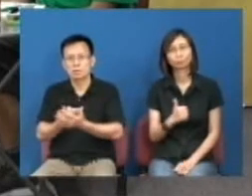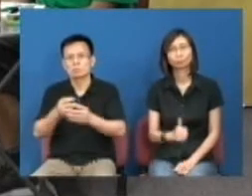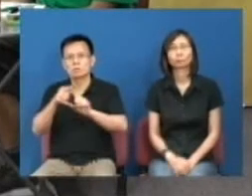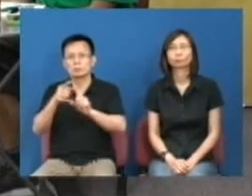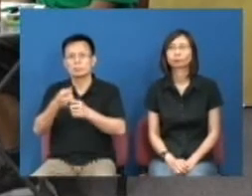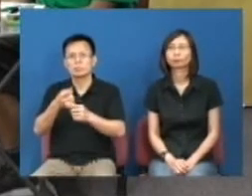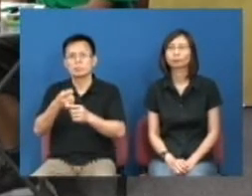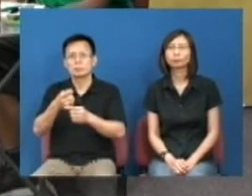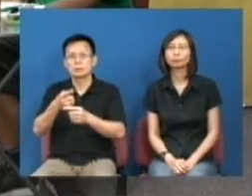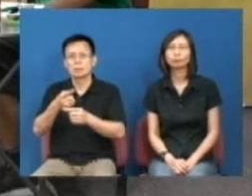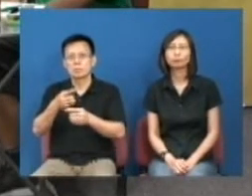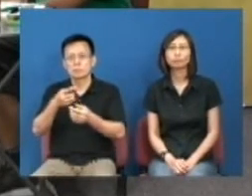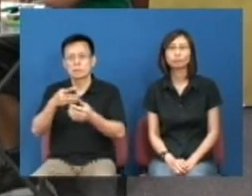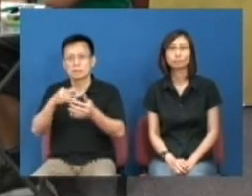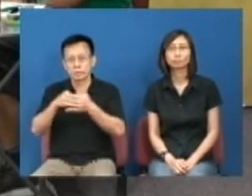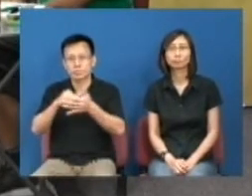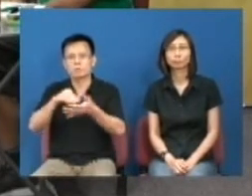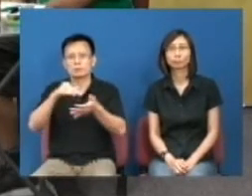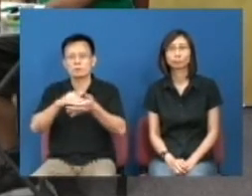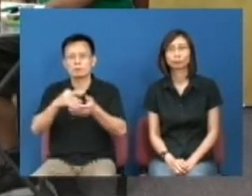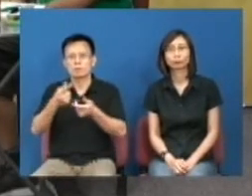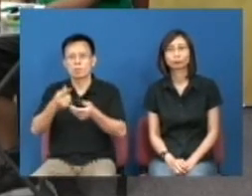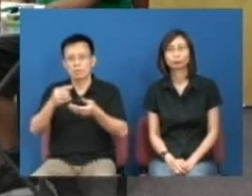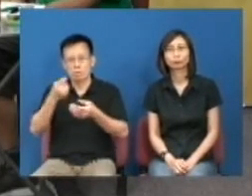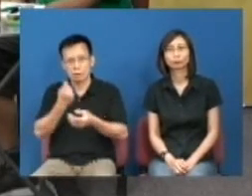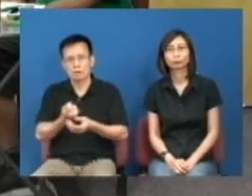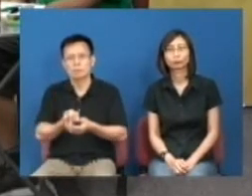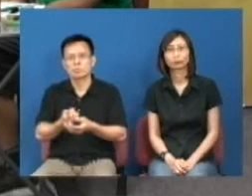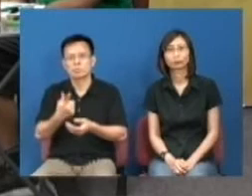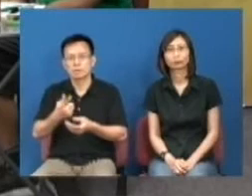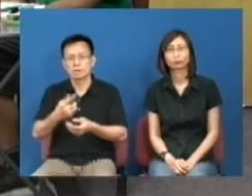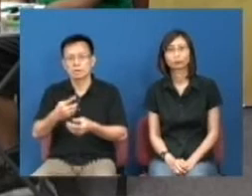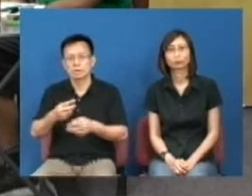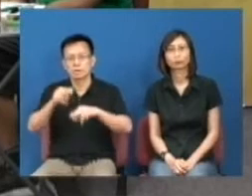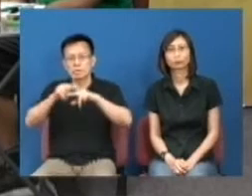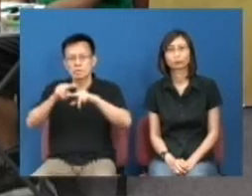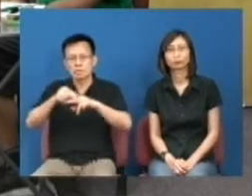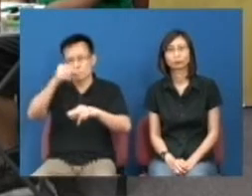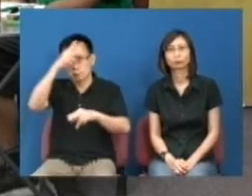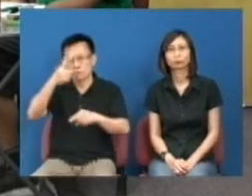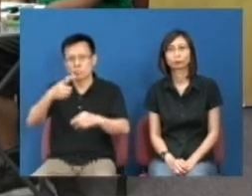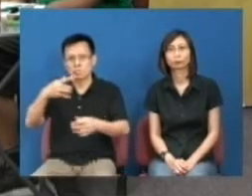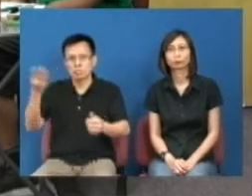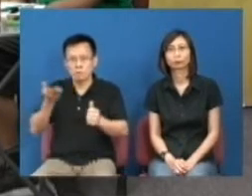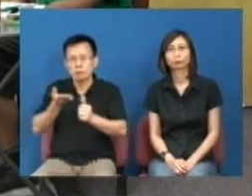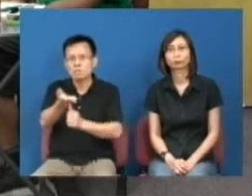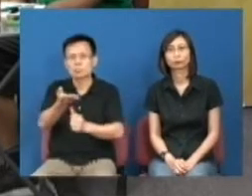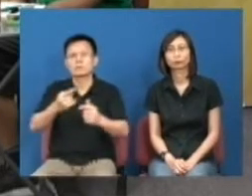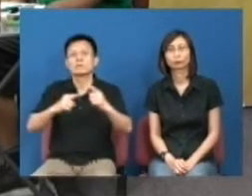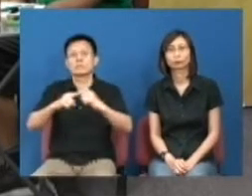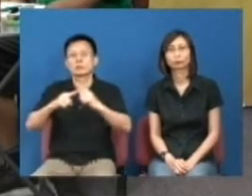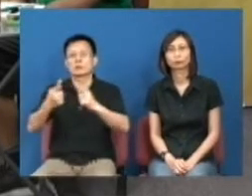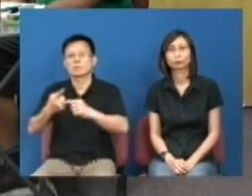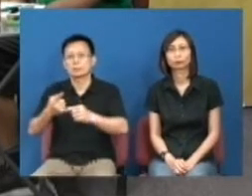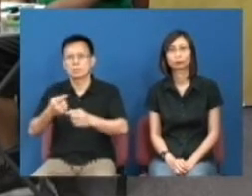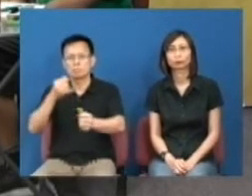不是很簡單，就是這麼簡單。當然這個因為政權去屠殺人民這個罪惡根本是即所謂